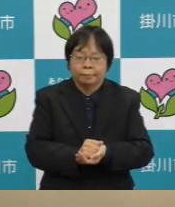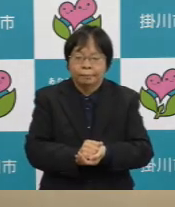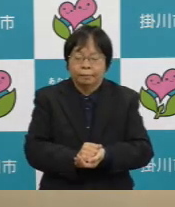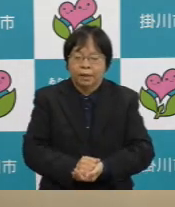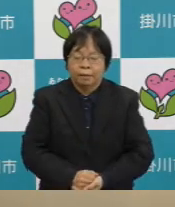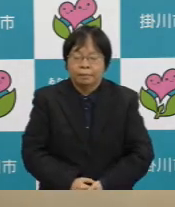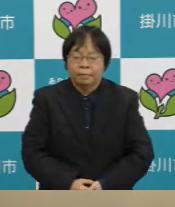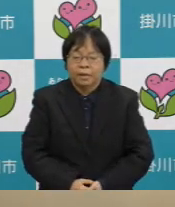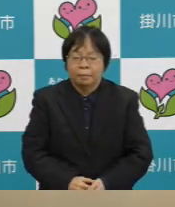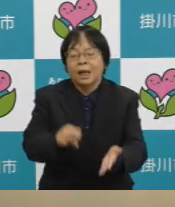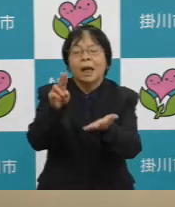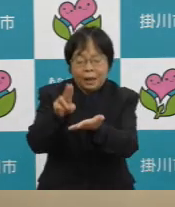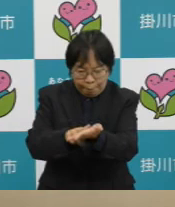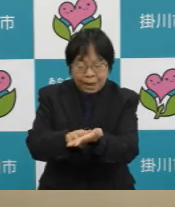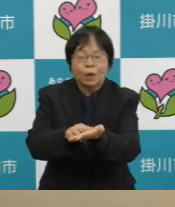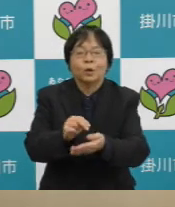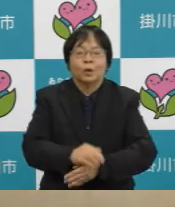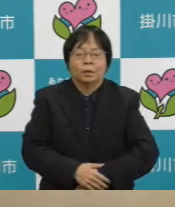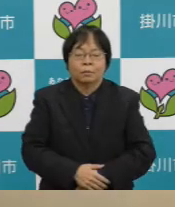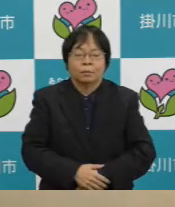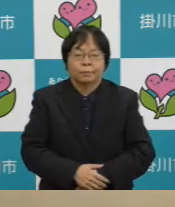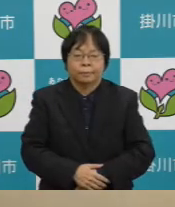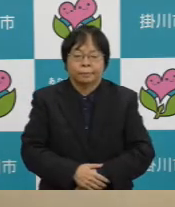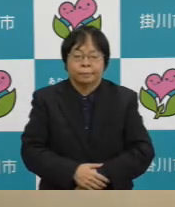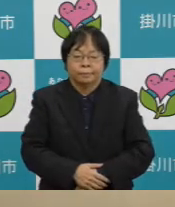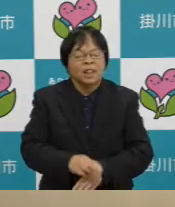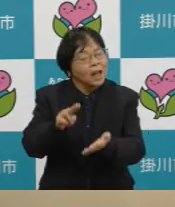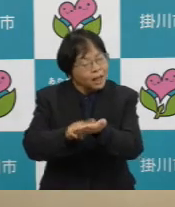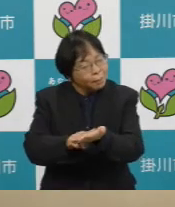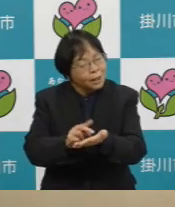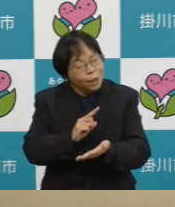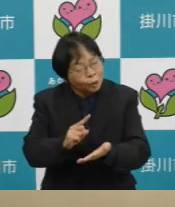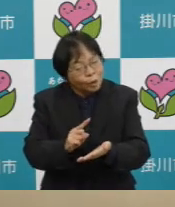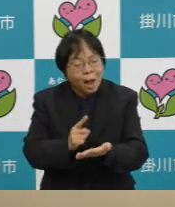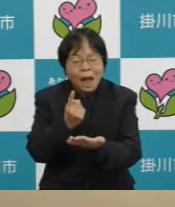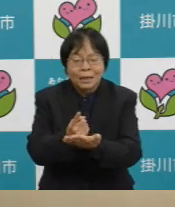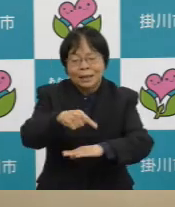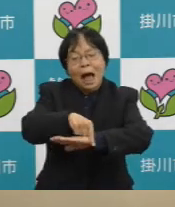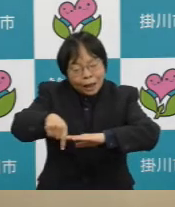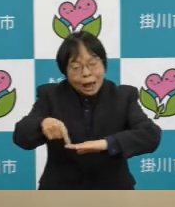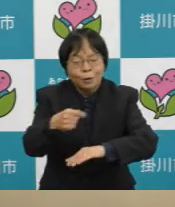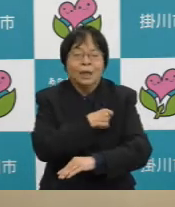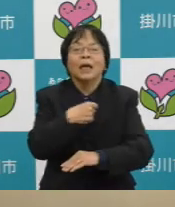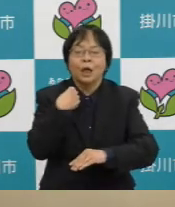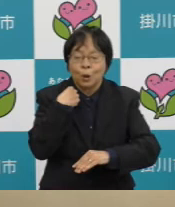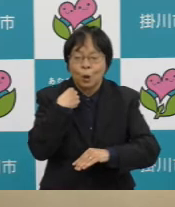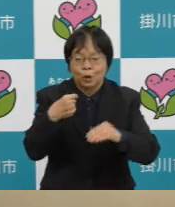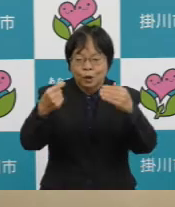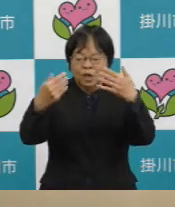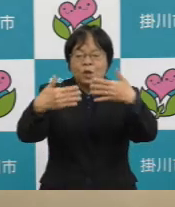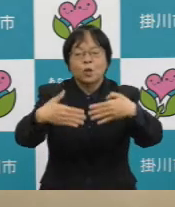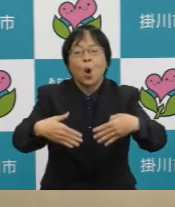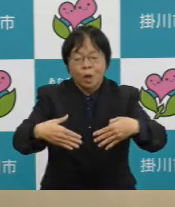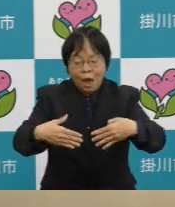決めていくということが、決めていくというよりも参画できるという条件を作りたいと、